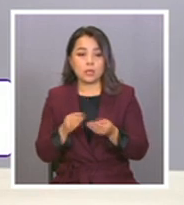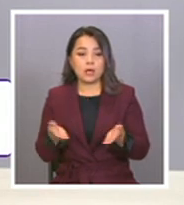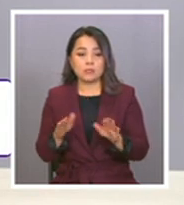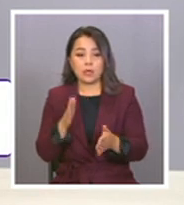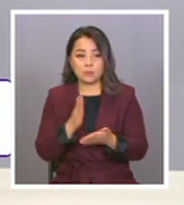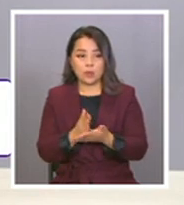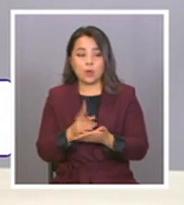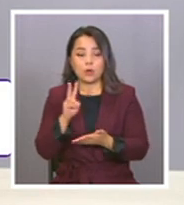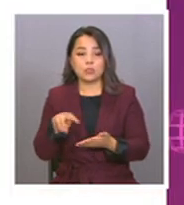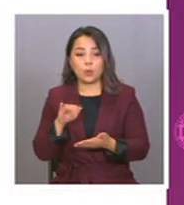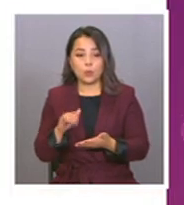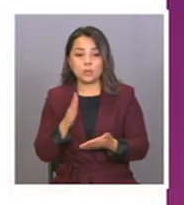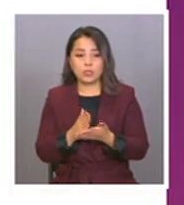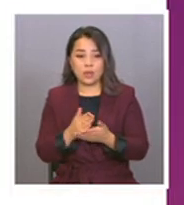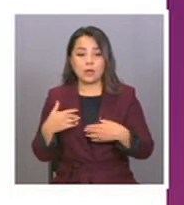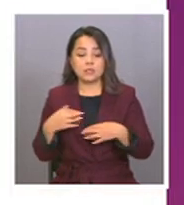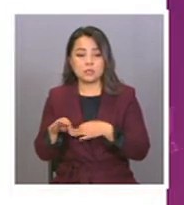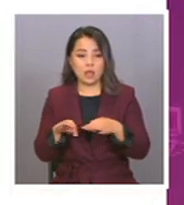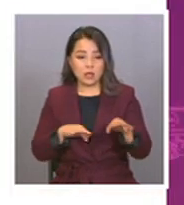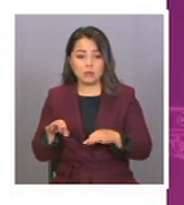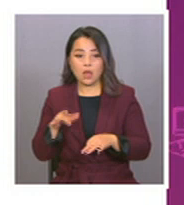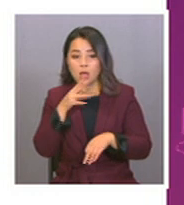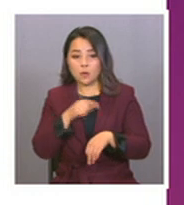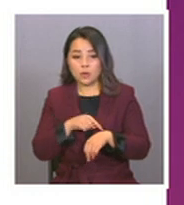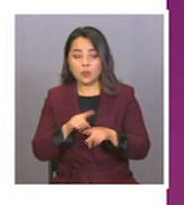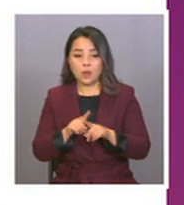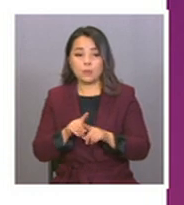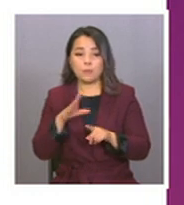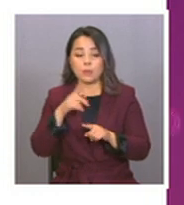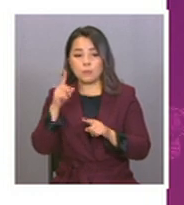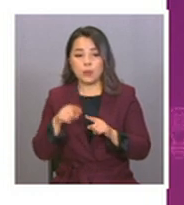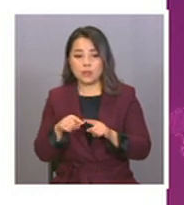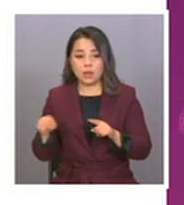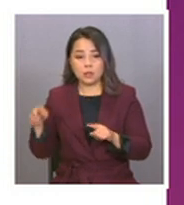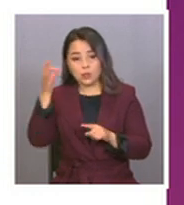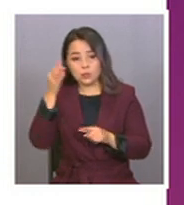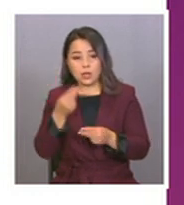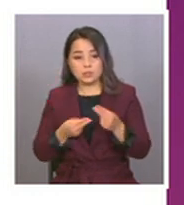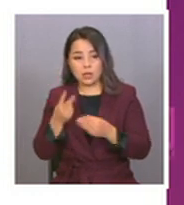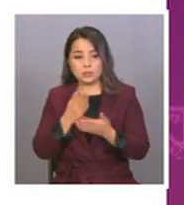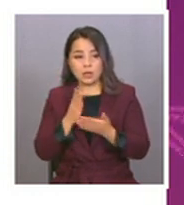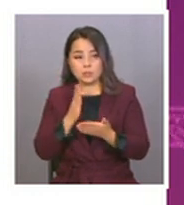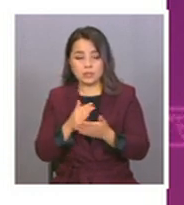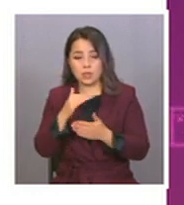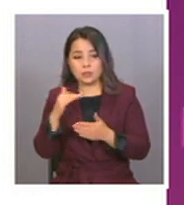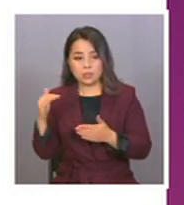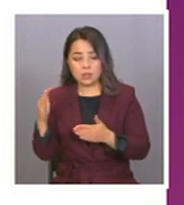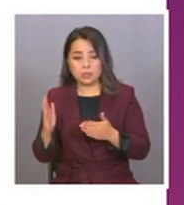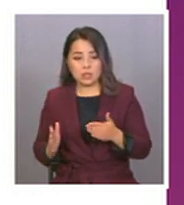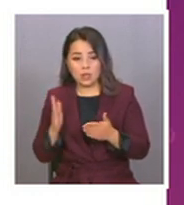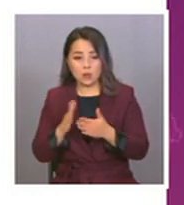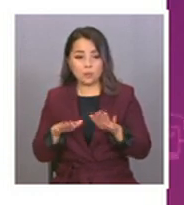де үдеудің графигі уақыт өсіне параллель түзу болып орналасады. Бұл алдарыңызда